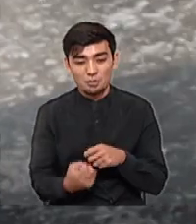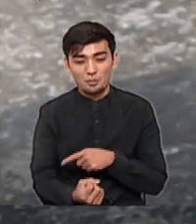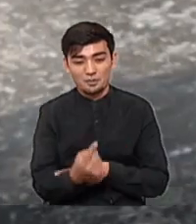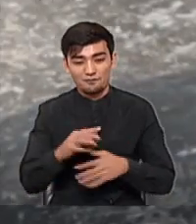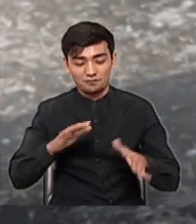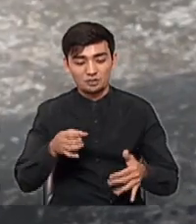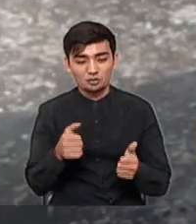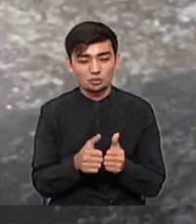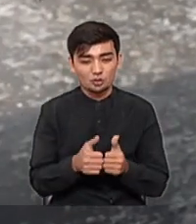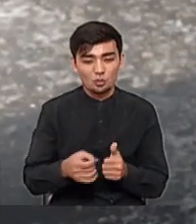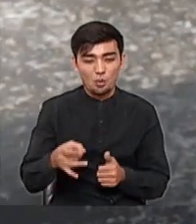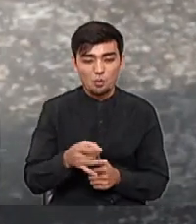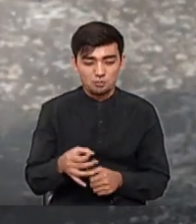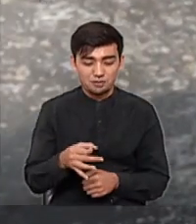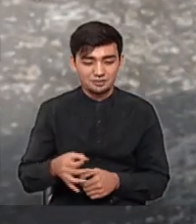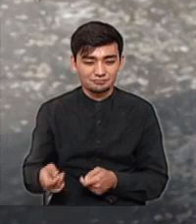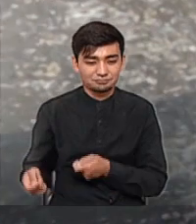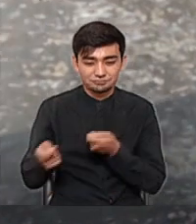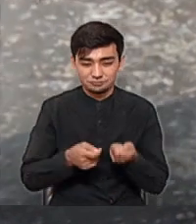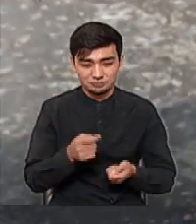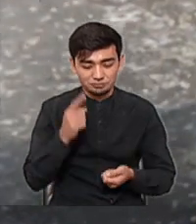онда көрші облыстан жеткізу жағын